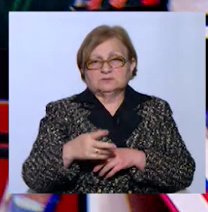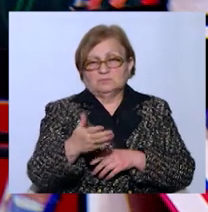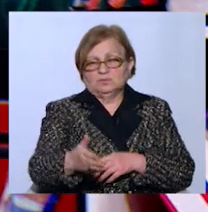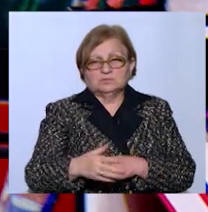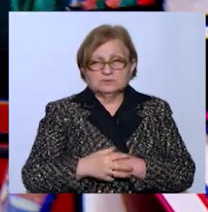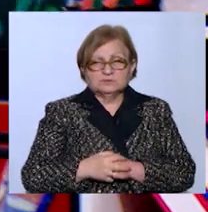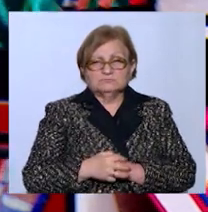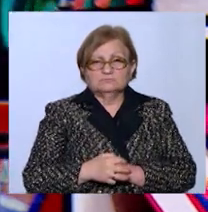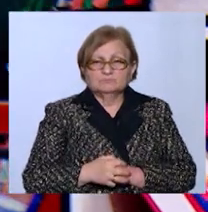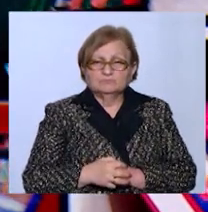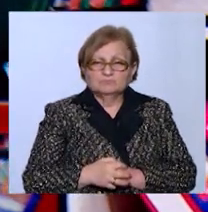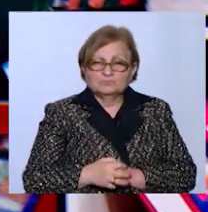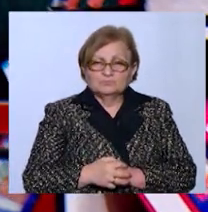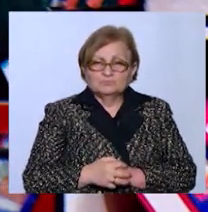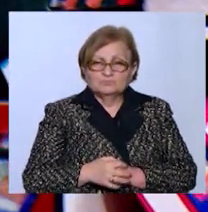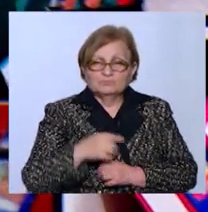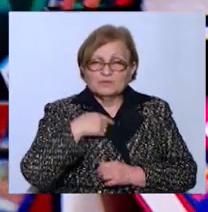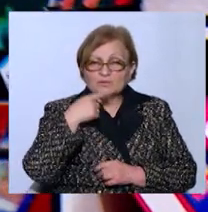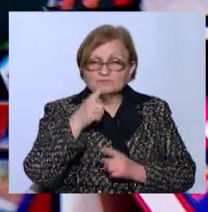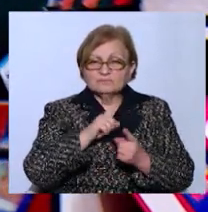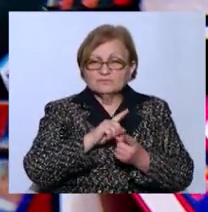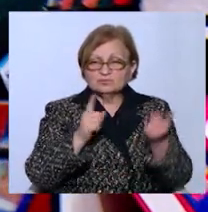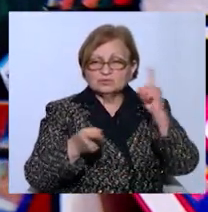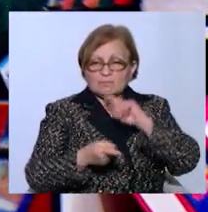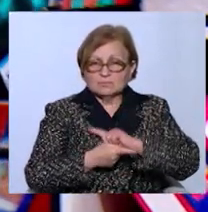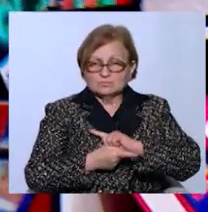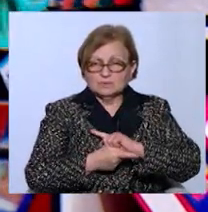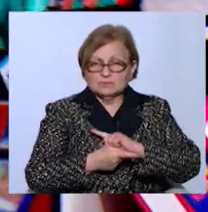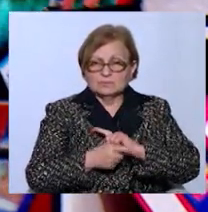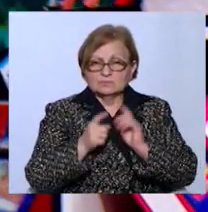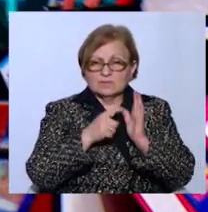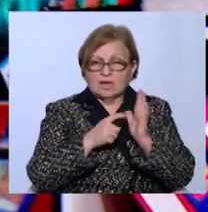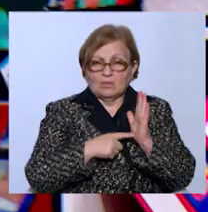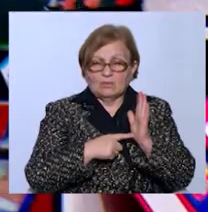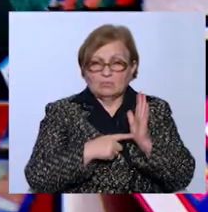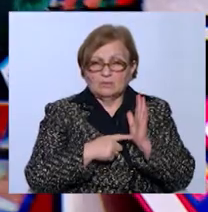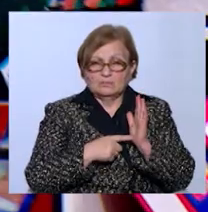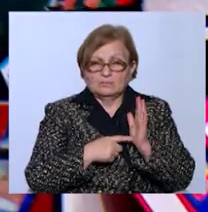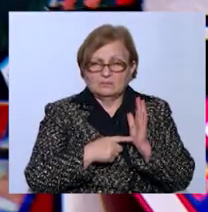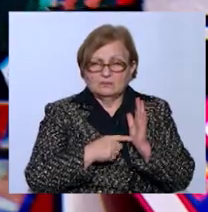აი შებრუნებული რო ვთქვი მე, გაყოფა